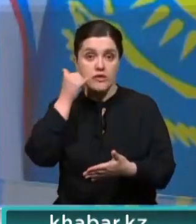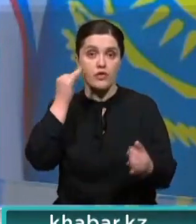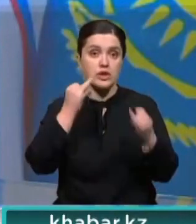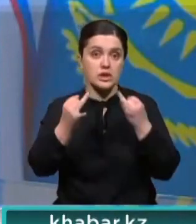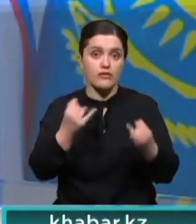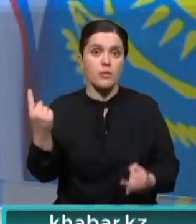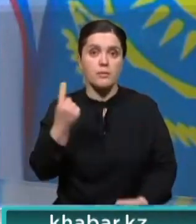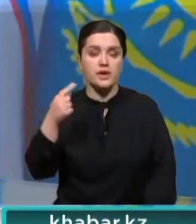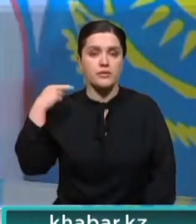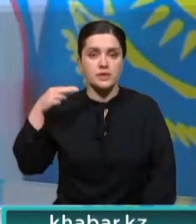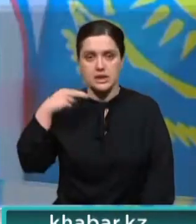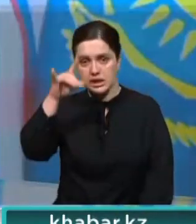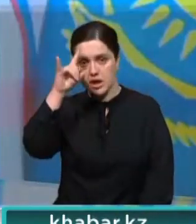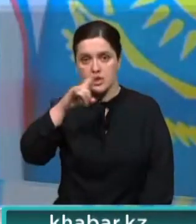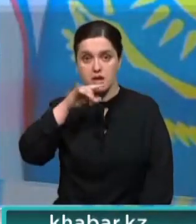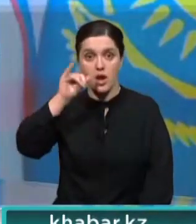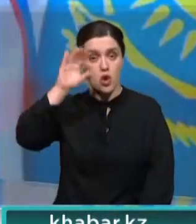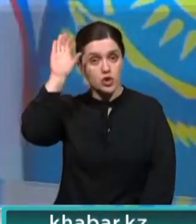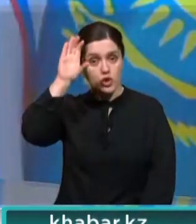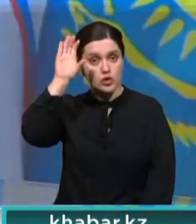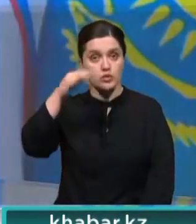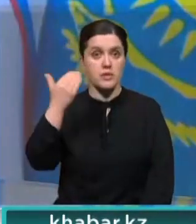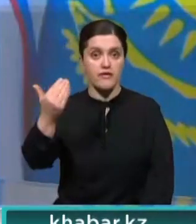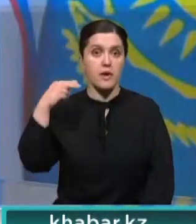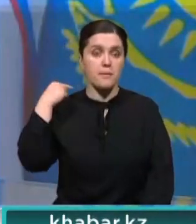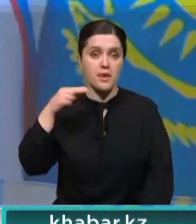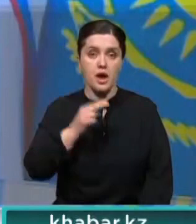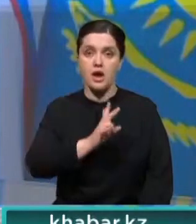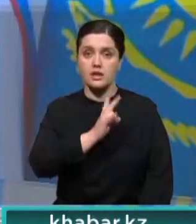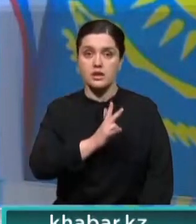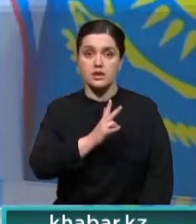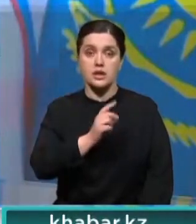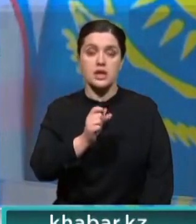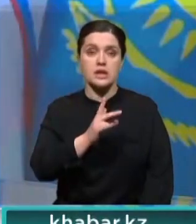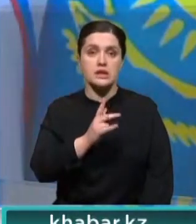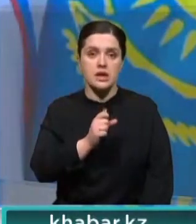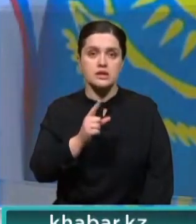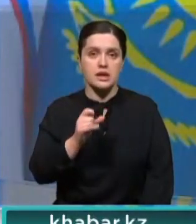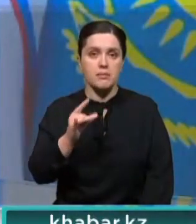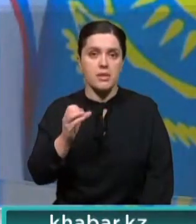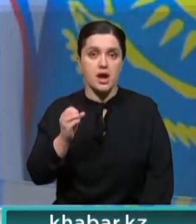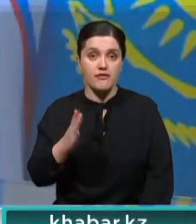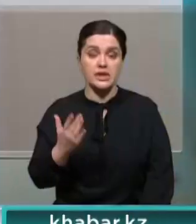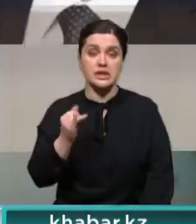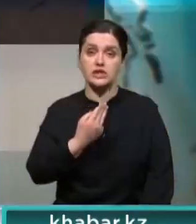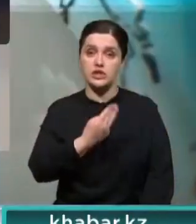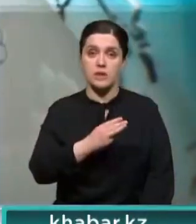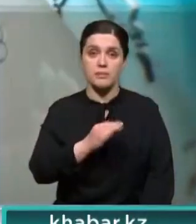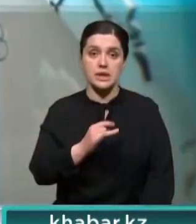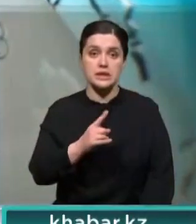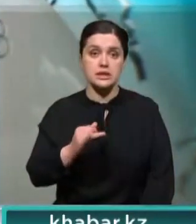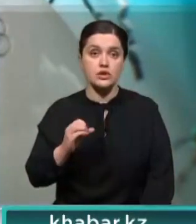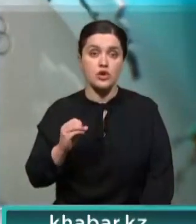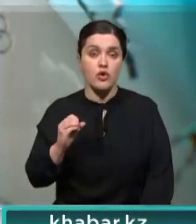Состоялся телефонный разговор первого президента Казахстана и узбекского лидера. Нурсултан Назарбаев и Шавкат Мирзиёев